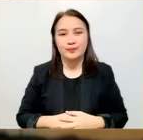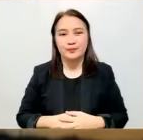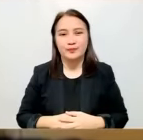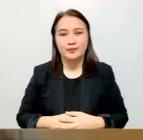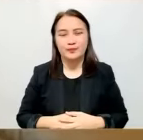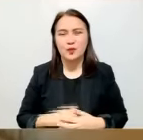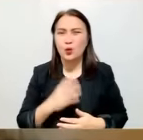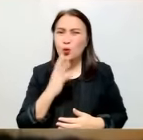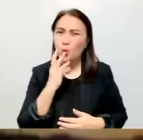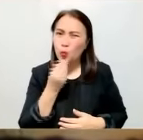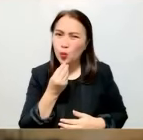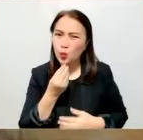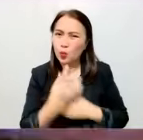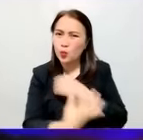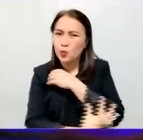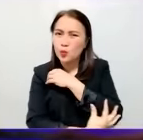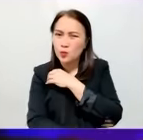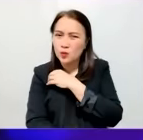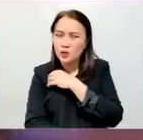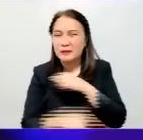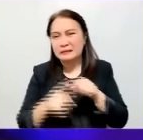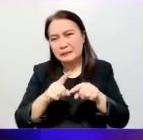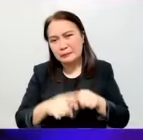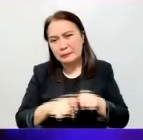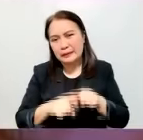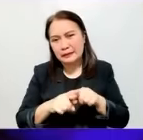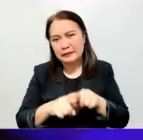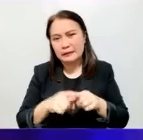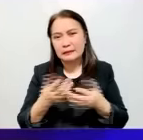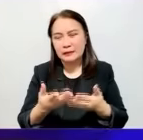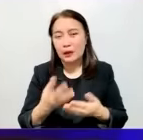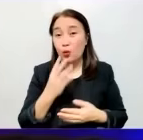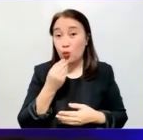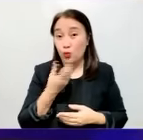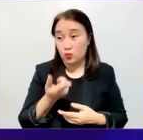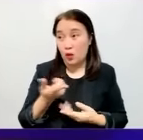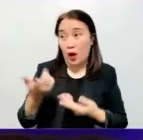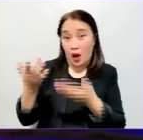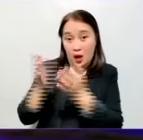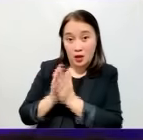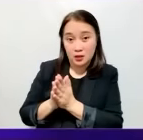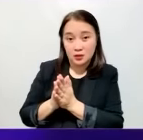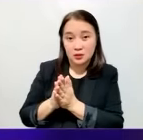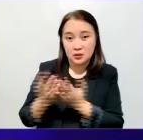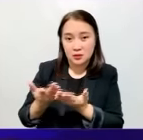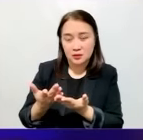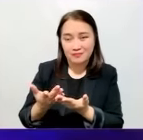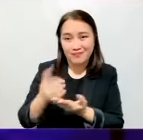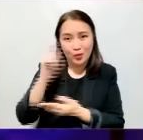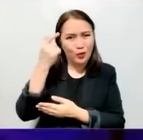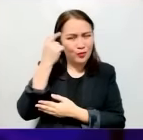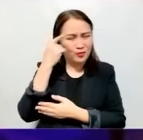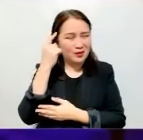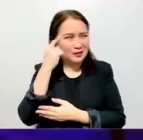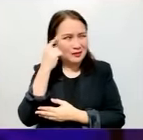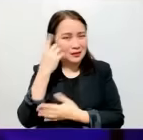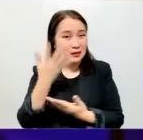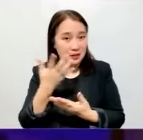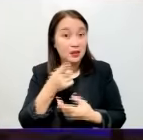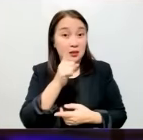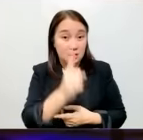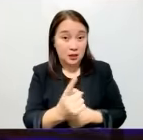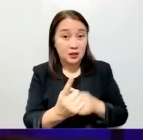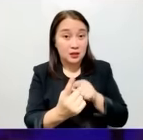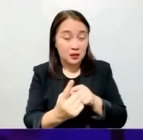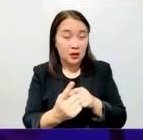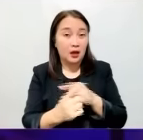Sino ba ang mahirap? Depende rin kasi kung sino ang iyong tatanungin. Sa tansya kasi ng gobyerno, matatawag ka lamang na mahirap kung kumikita